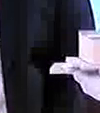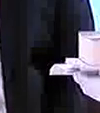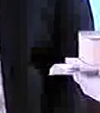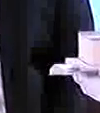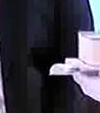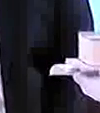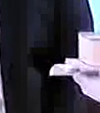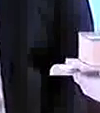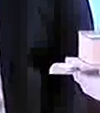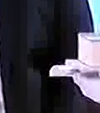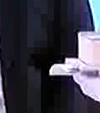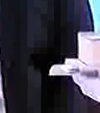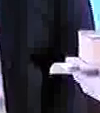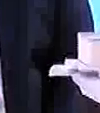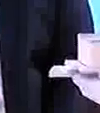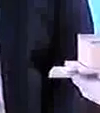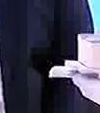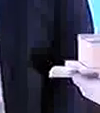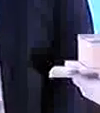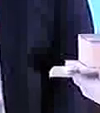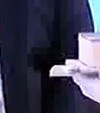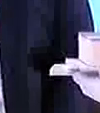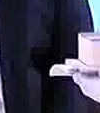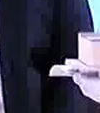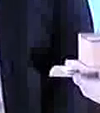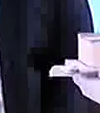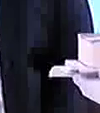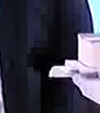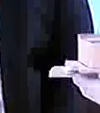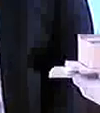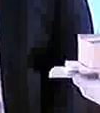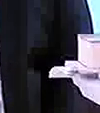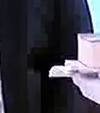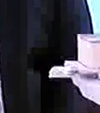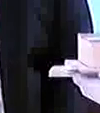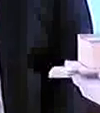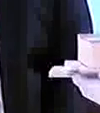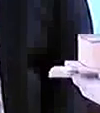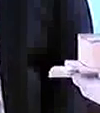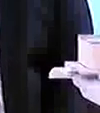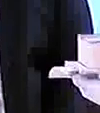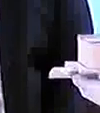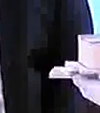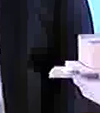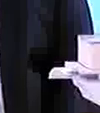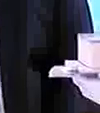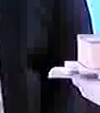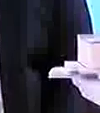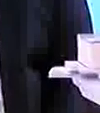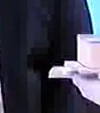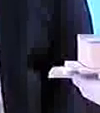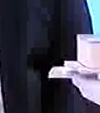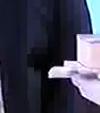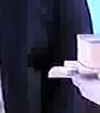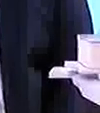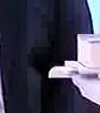provinsi. Sehingga kita harapkan dengan semakin cepatnya perizinan, dengan yang kecil-kecil enggak